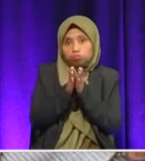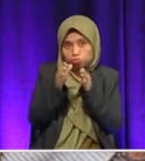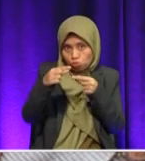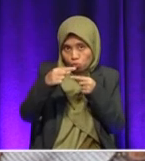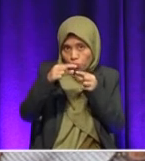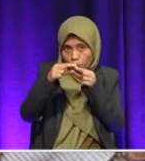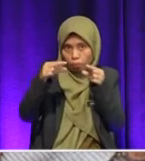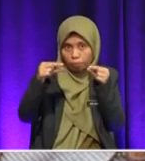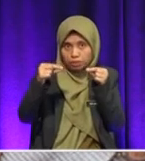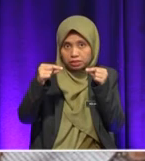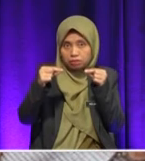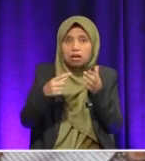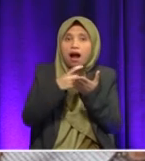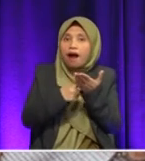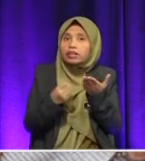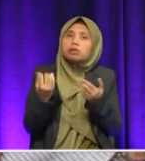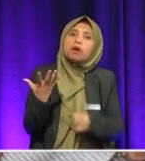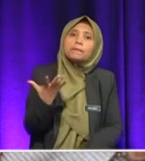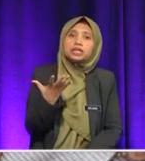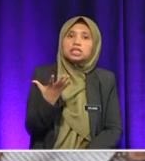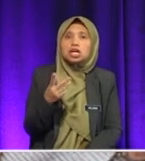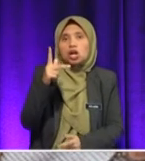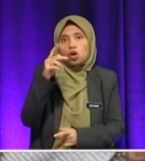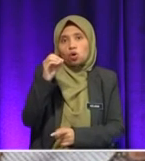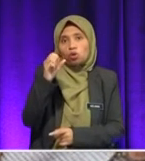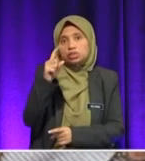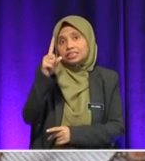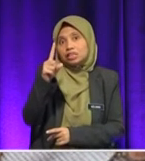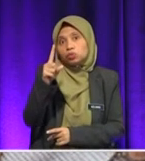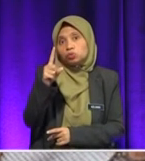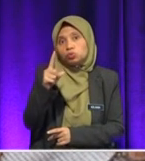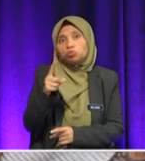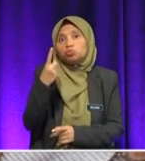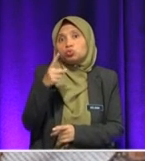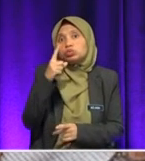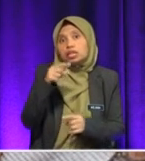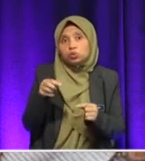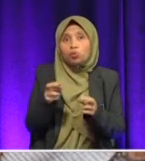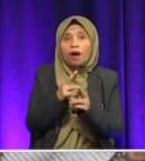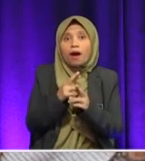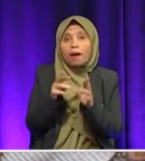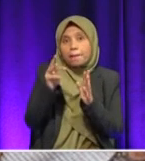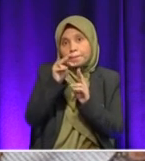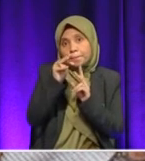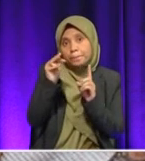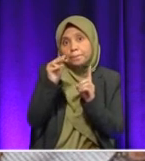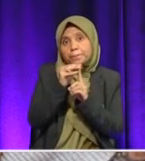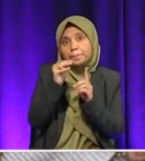Acos ataupun harganya Hai kok se Jun adalah harga untuk satu Mice Febri